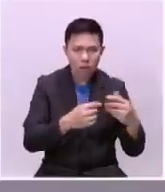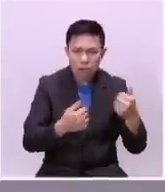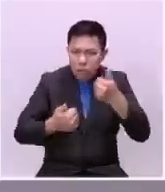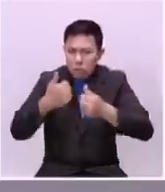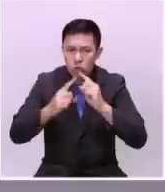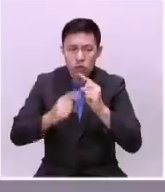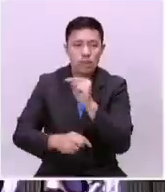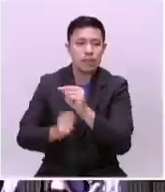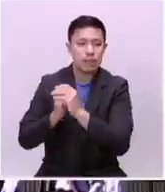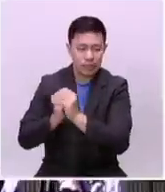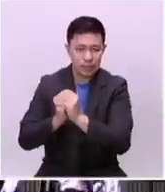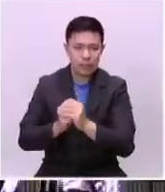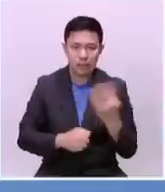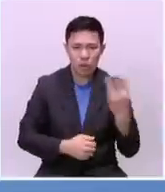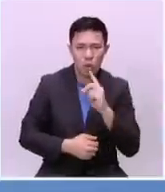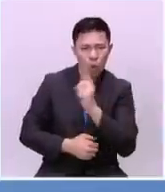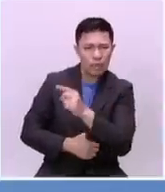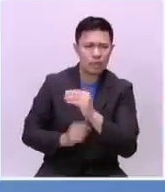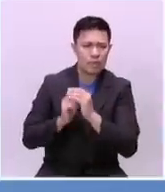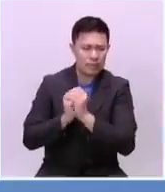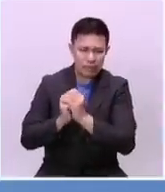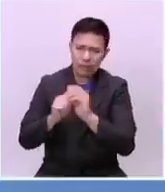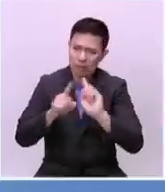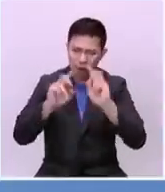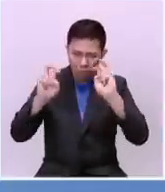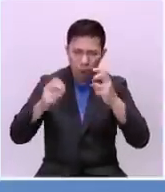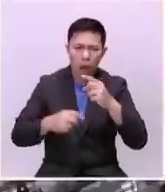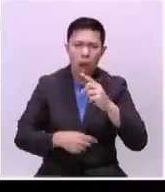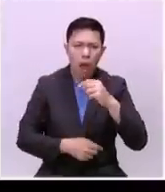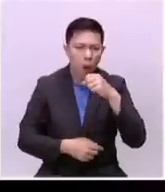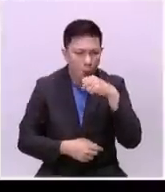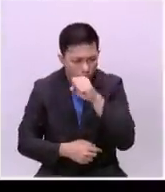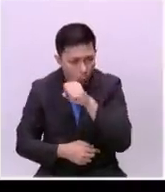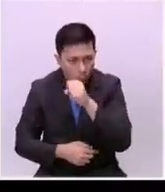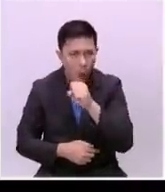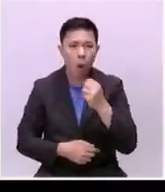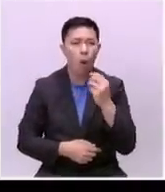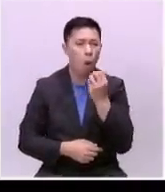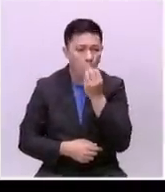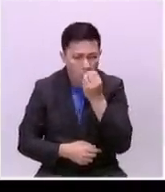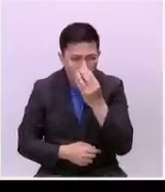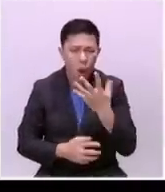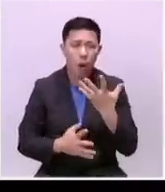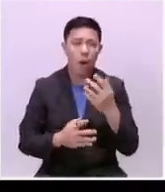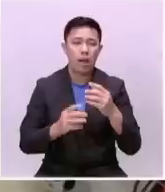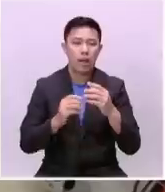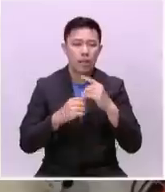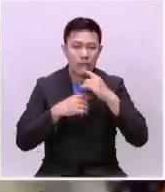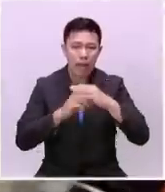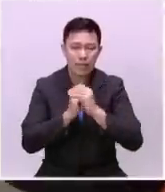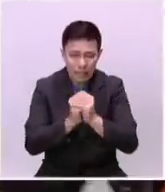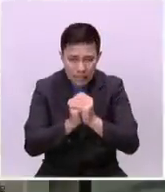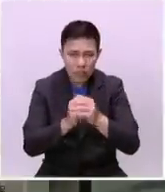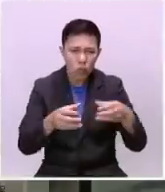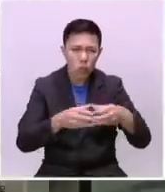ซึ่งนายบลิงเคนและพันธมิตรก็วิจารณ์จีนหลายประเด็นเลยมีทั้งเรื่องฮ่องกงไต้หวันทิเบตทะเลจีนใต้แล้วก็ชนกลุ่มน้อยซินเจียงอุ